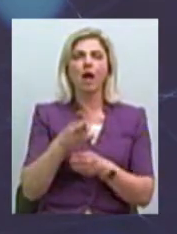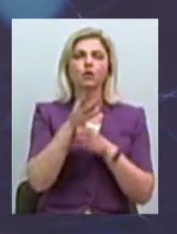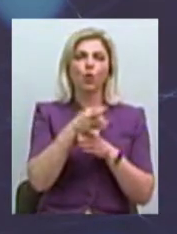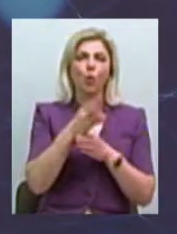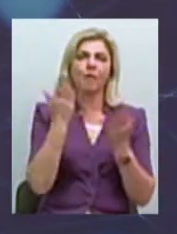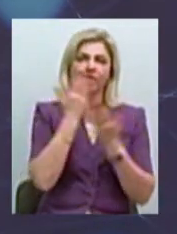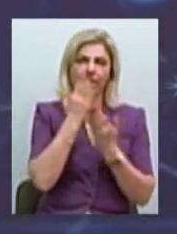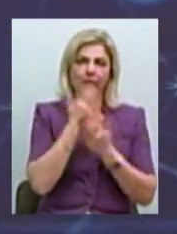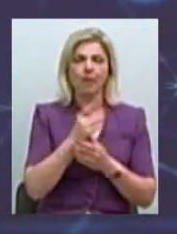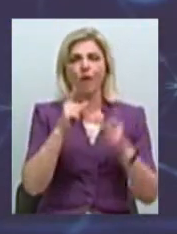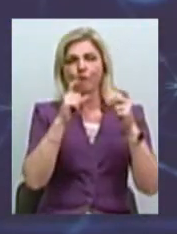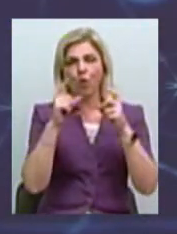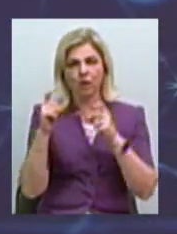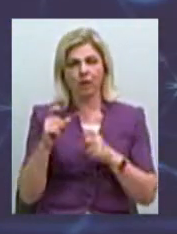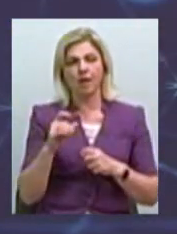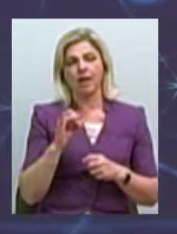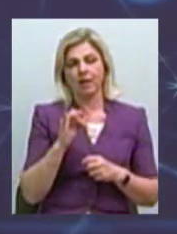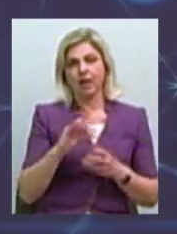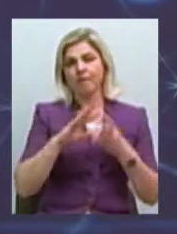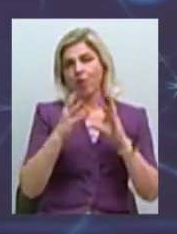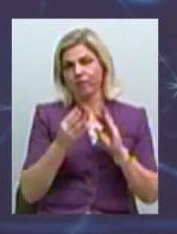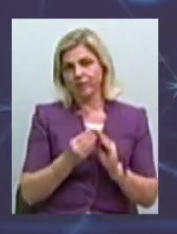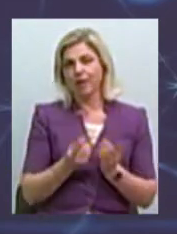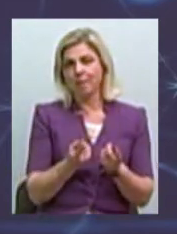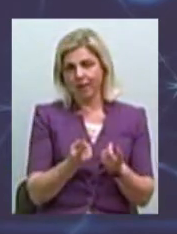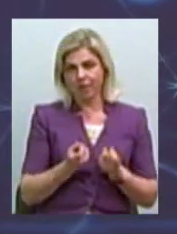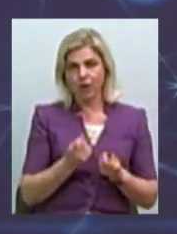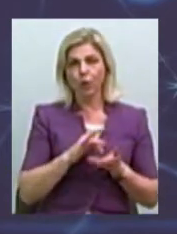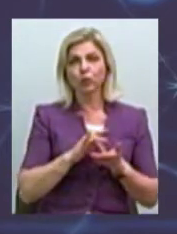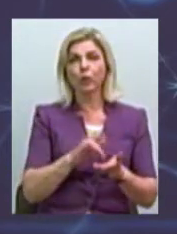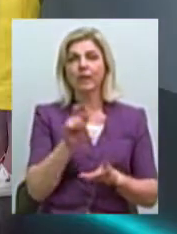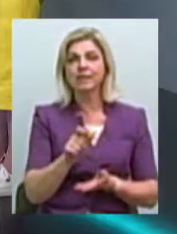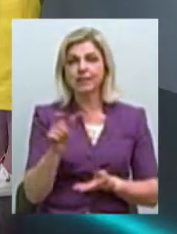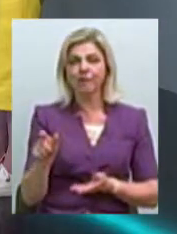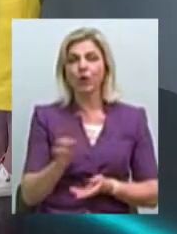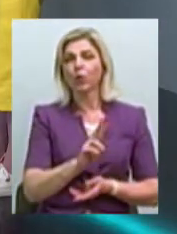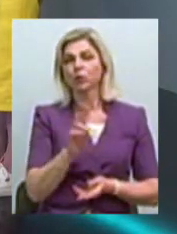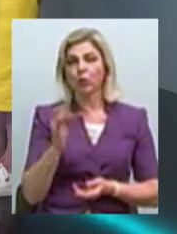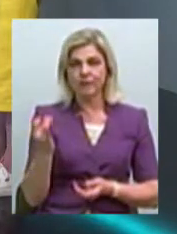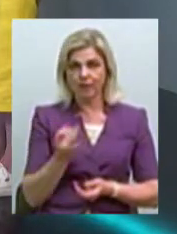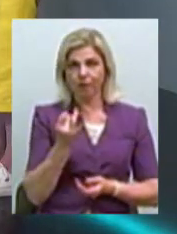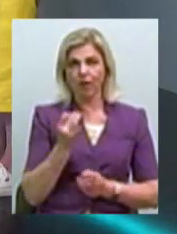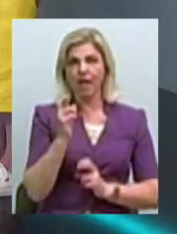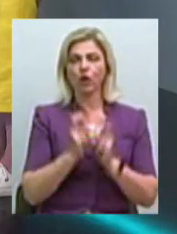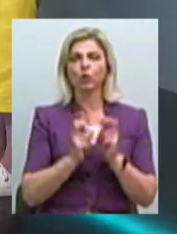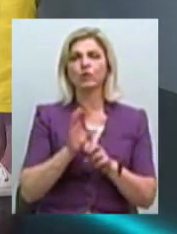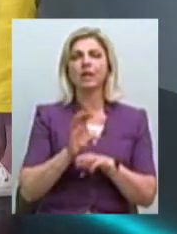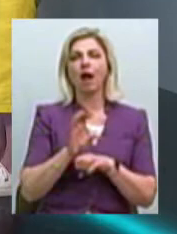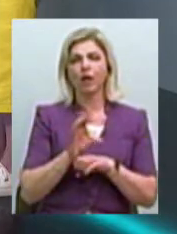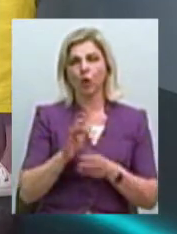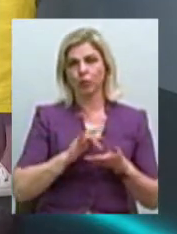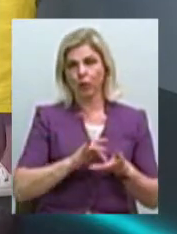для фотосесій. Взагалі для приваблення туристів, які цікавляться індустріальним